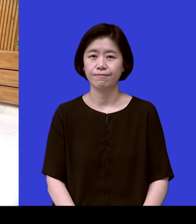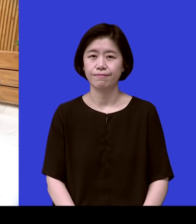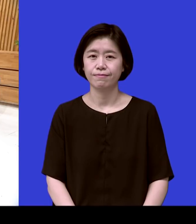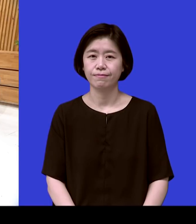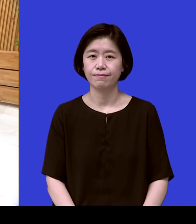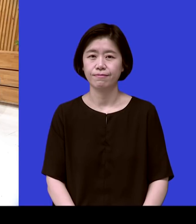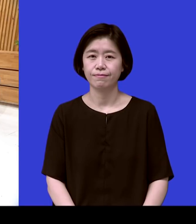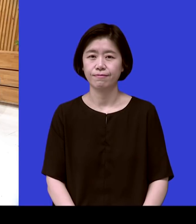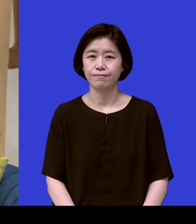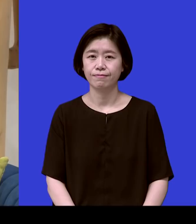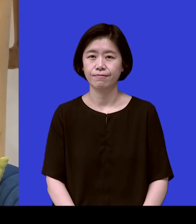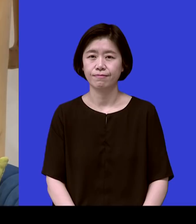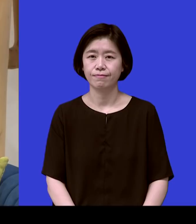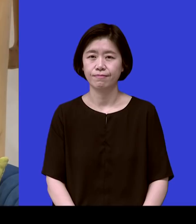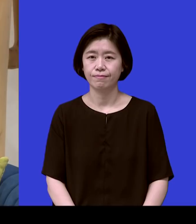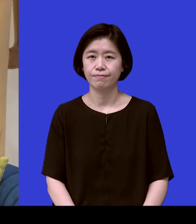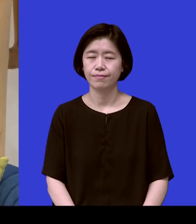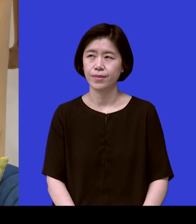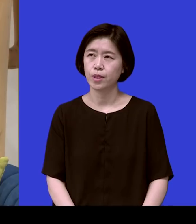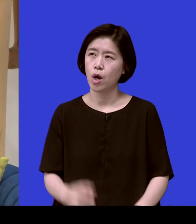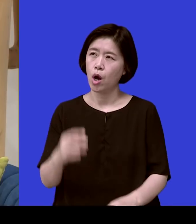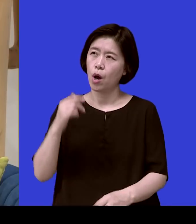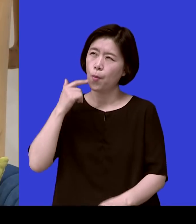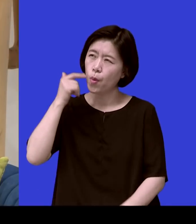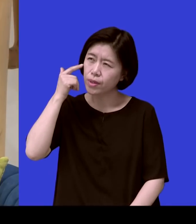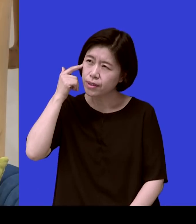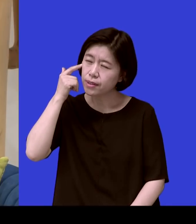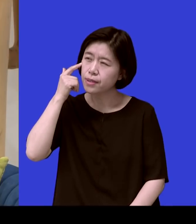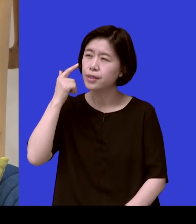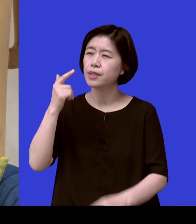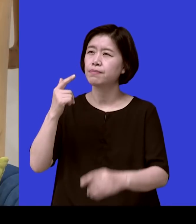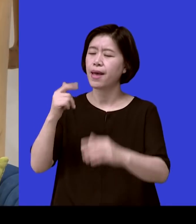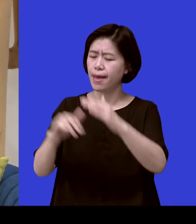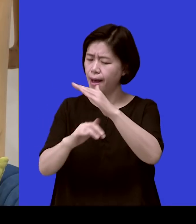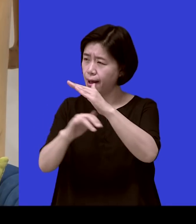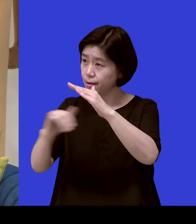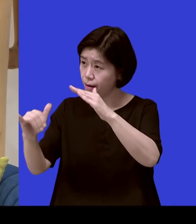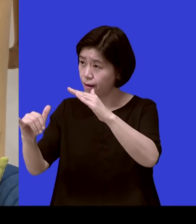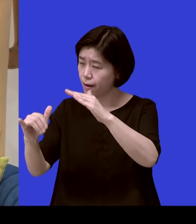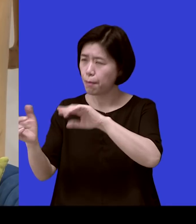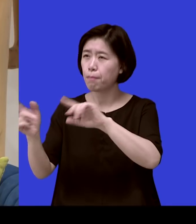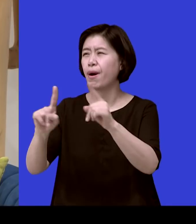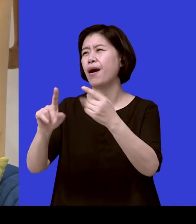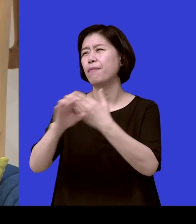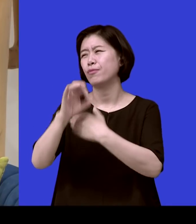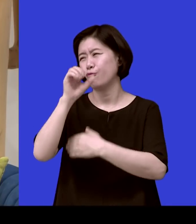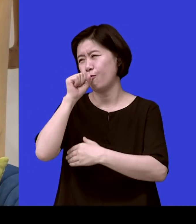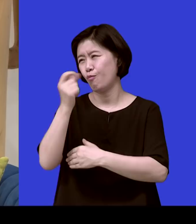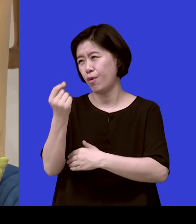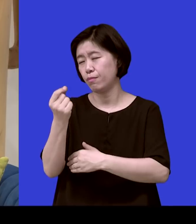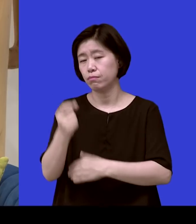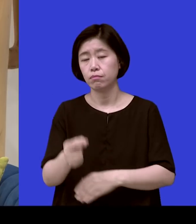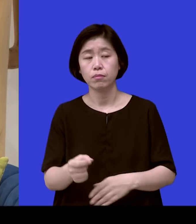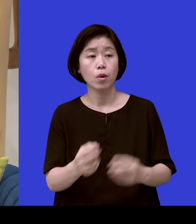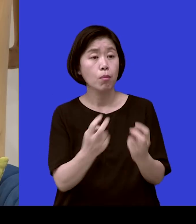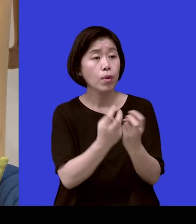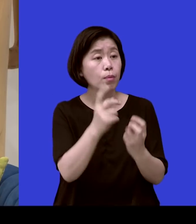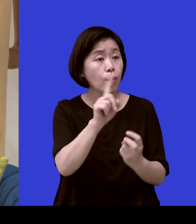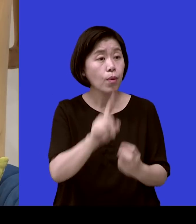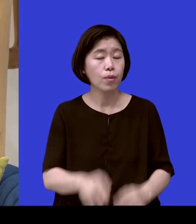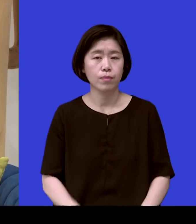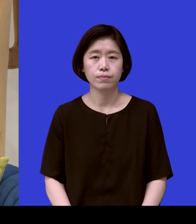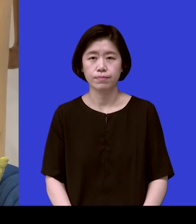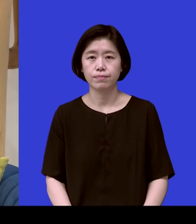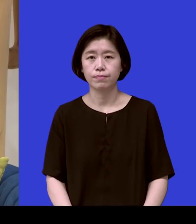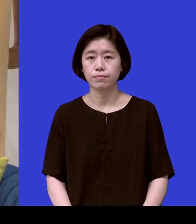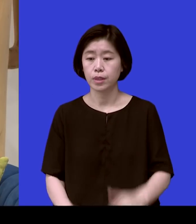네. 가정을 살려드려야죠. 네, 중요합니다. 가정은 어떻게 살리니? 그랬을 때 사모님을